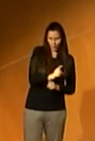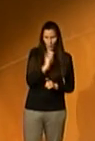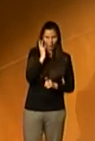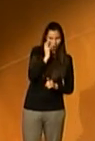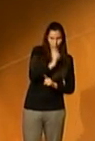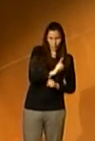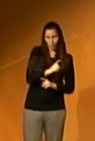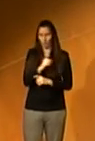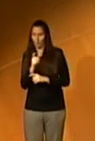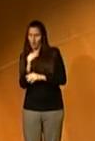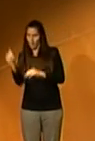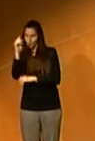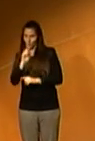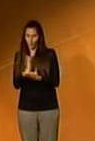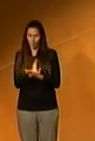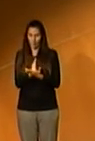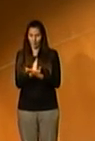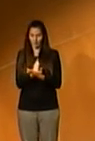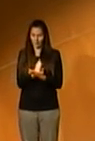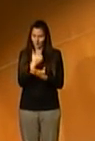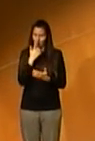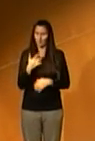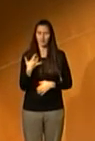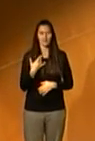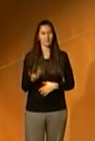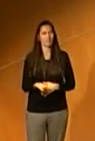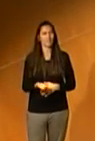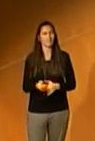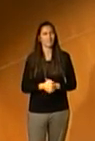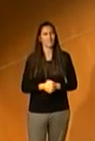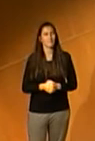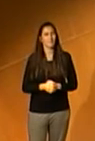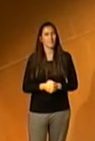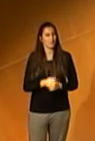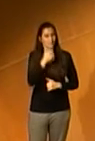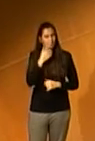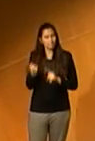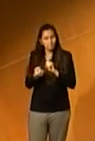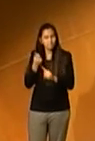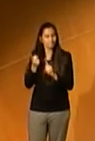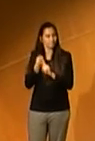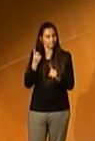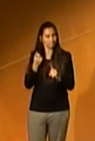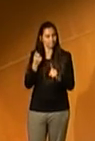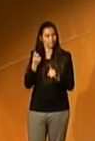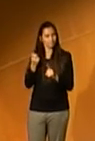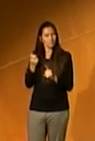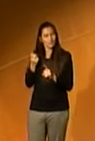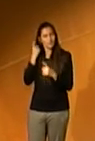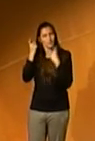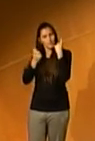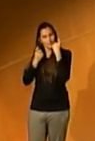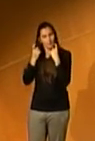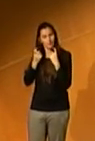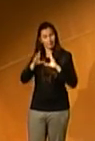arrive. Et je pense que c'est quelque chose qui est vraiment important, intéressant et drôlement riche, quoi, de